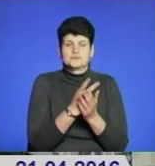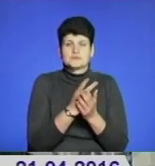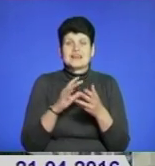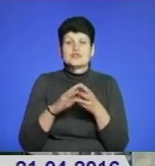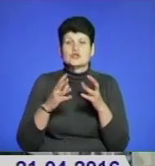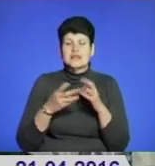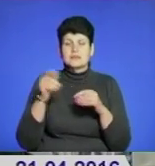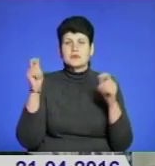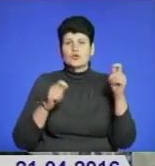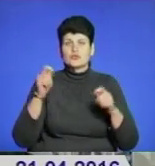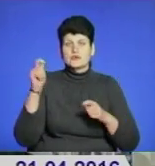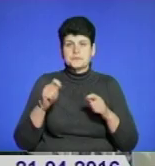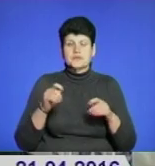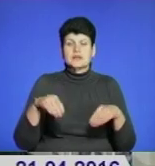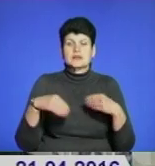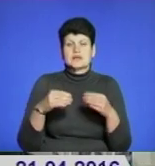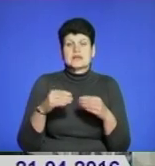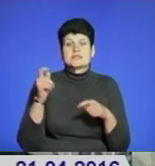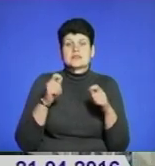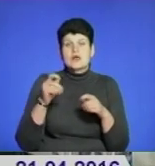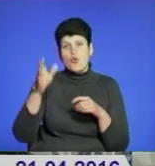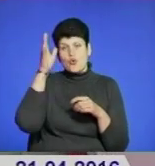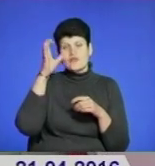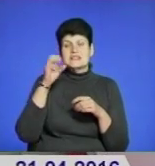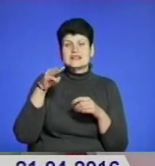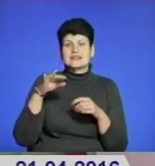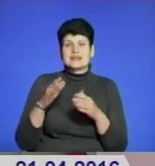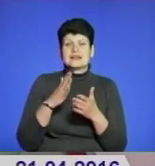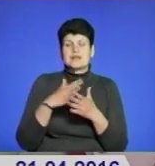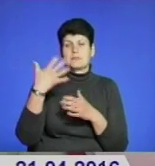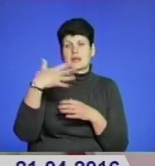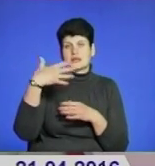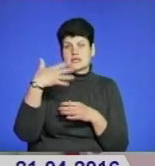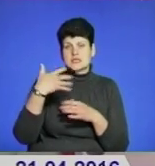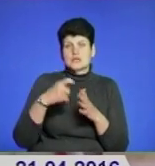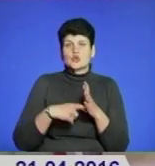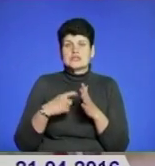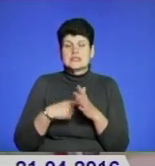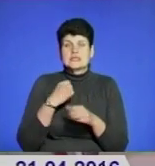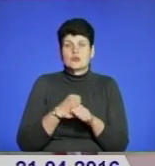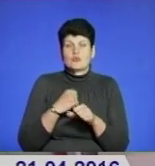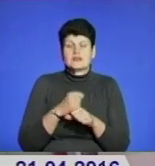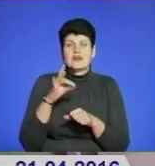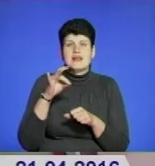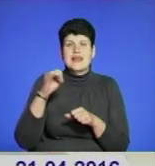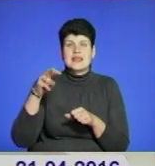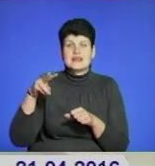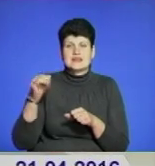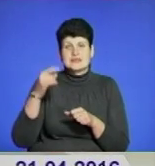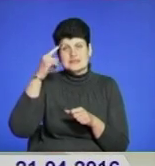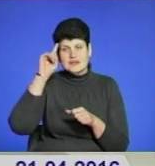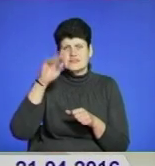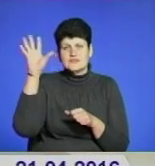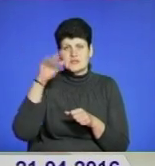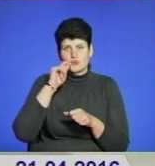результатами конференції видали збірник наукових статей, де розміщено понад 50 дослідницьких робіт релігієзнавців зі всієї